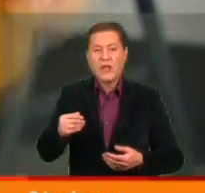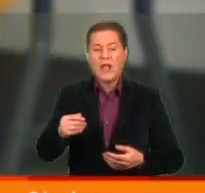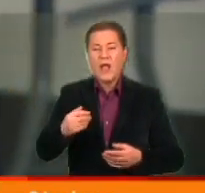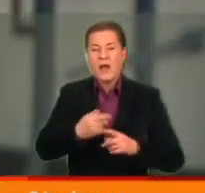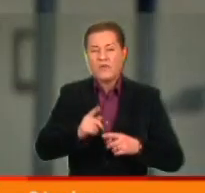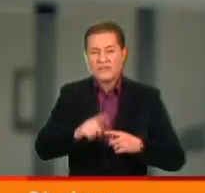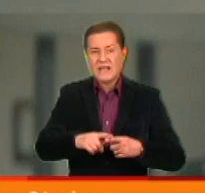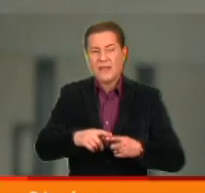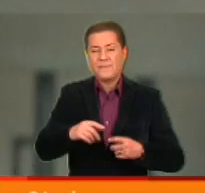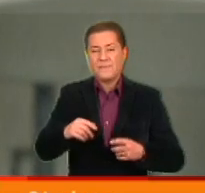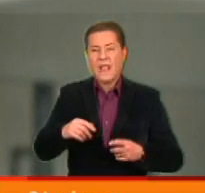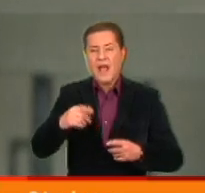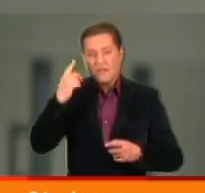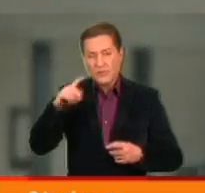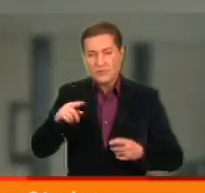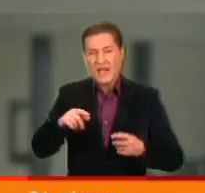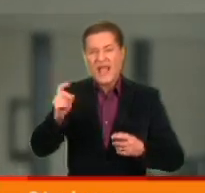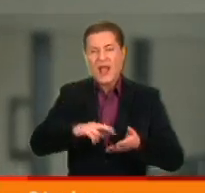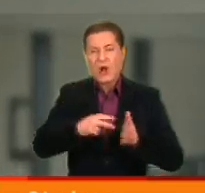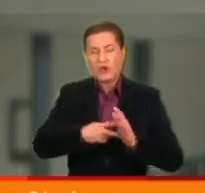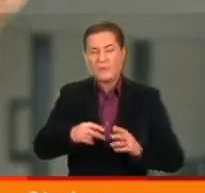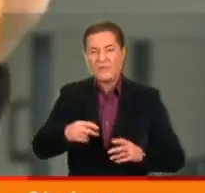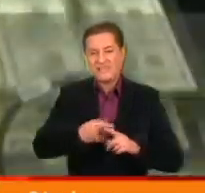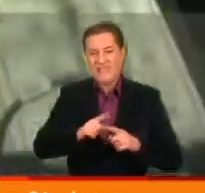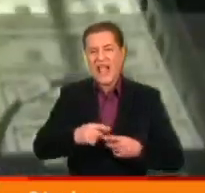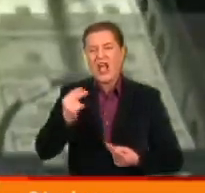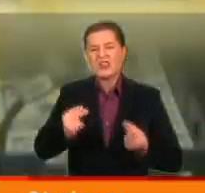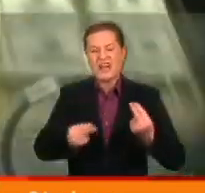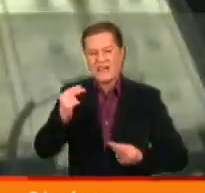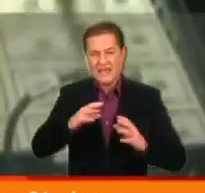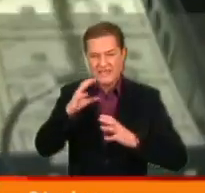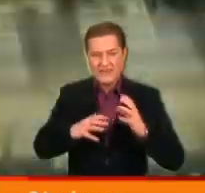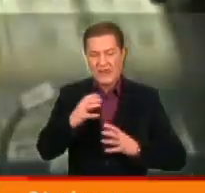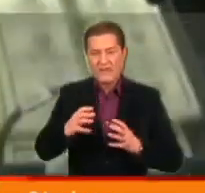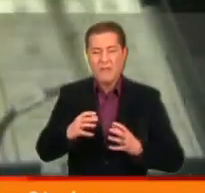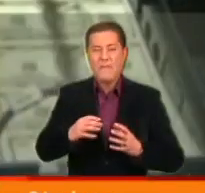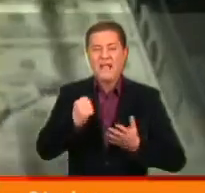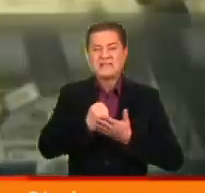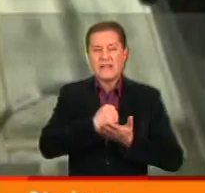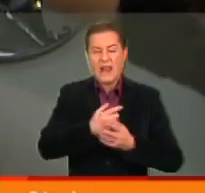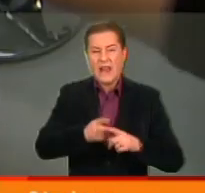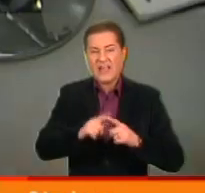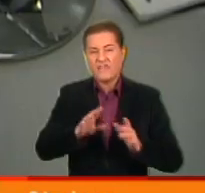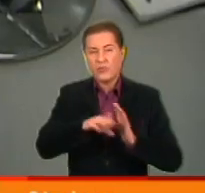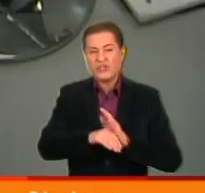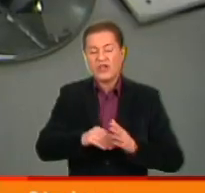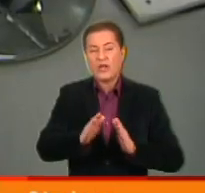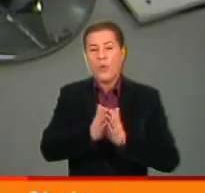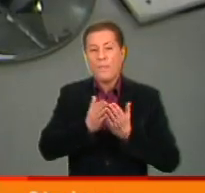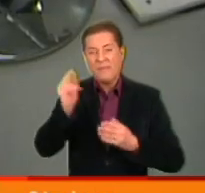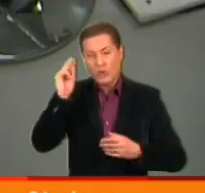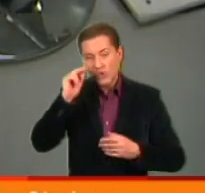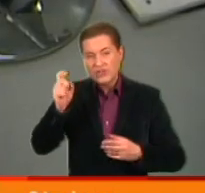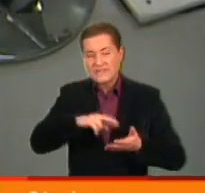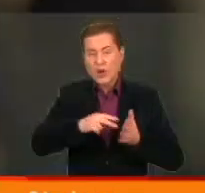тому виданням «The Economist» і став жартівливим світовим стандартом, який навіть включили до підручників з економіки.